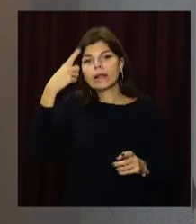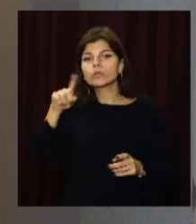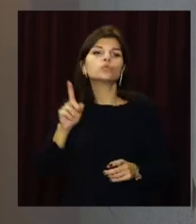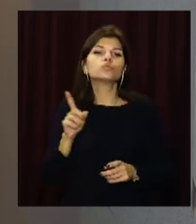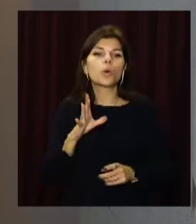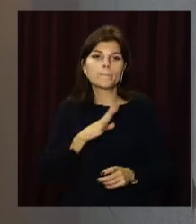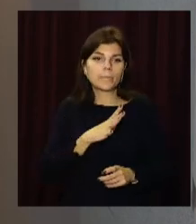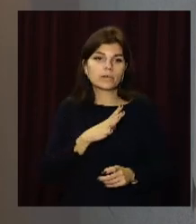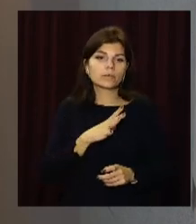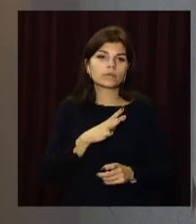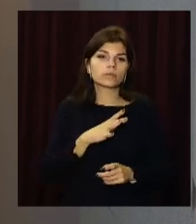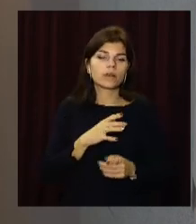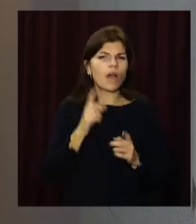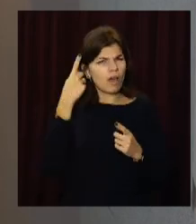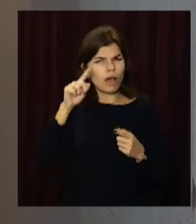был